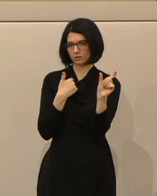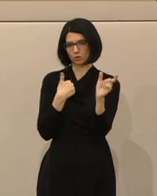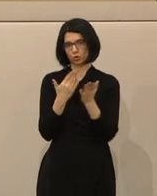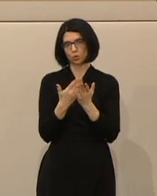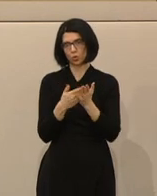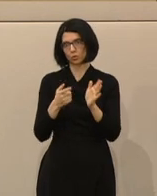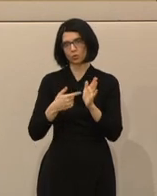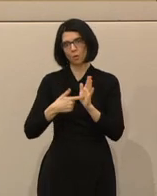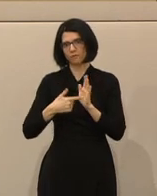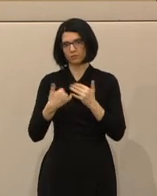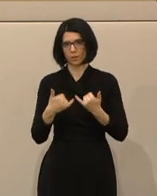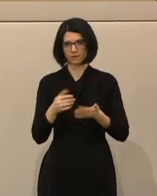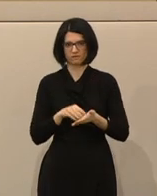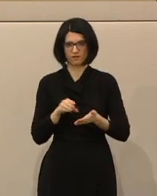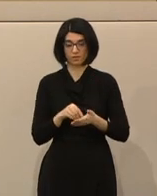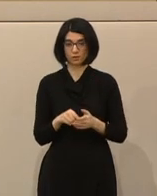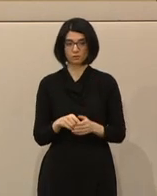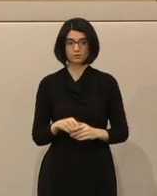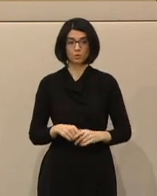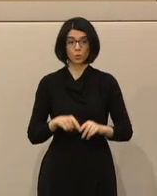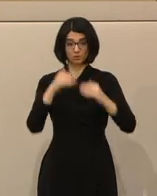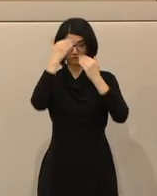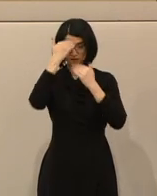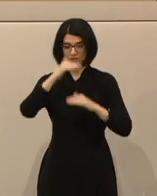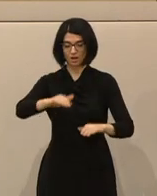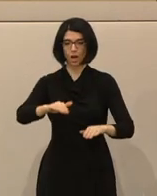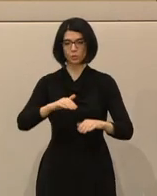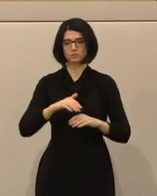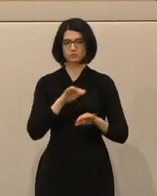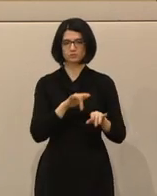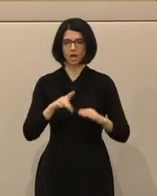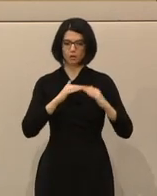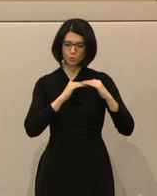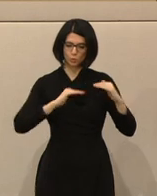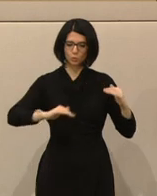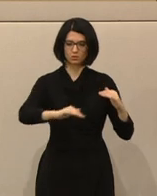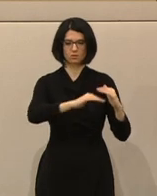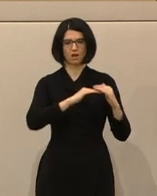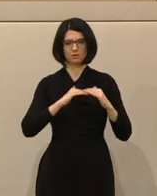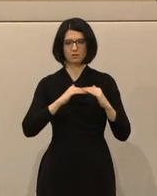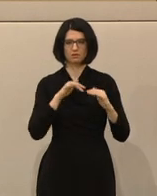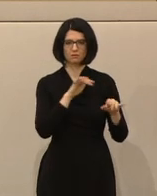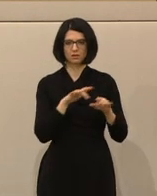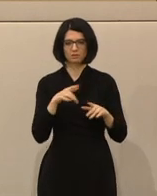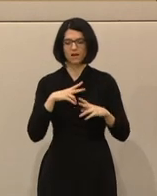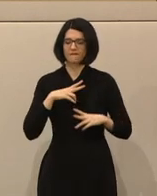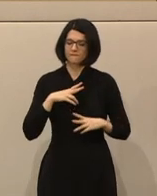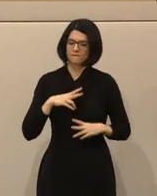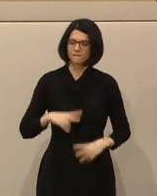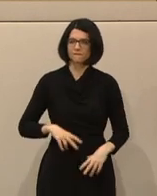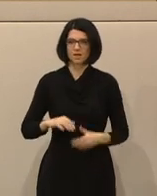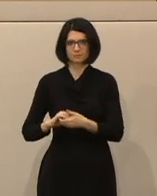worden. Und tatsächlich ist das Vertrauen die Grundlage unseres